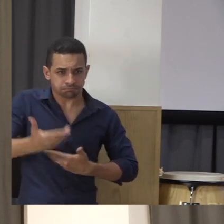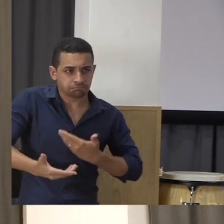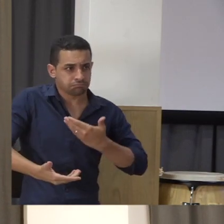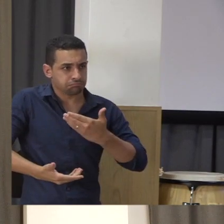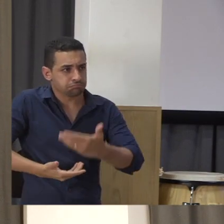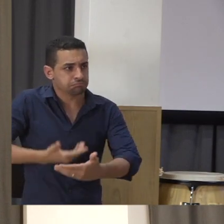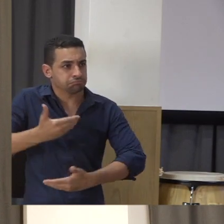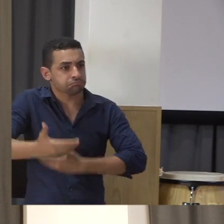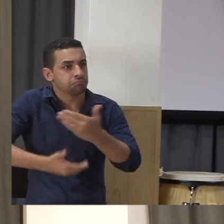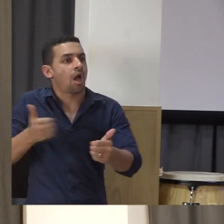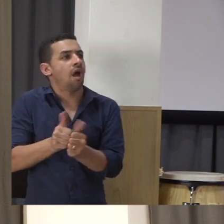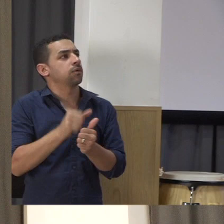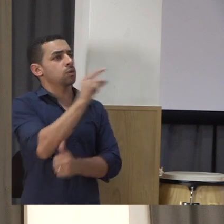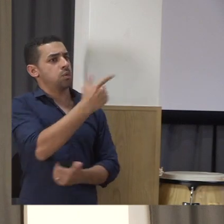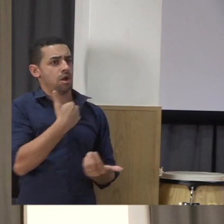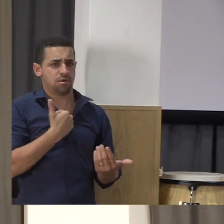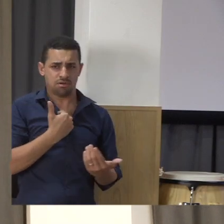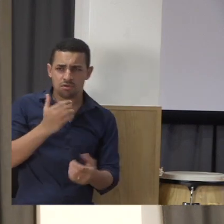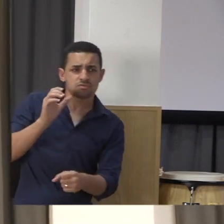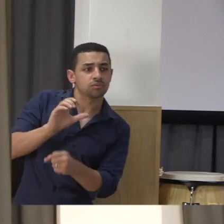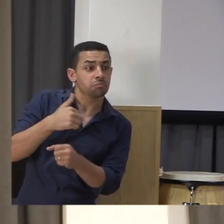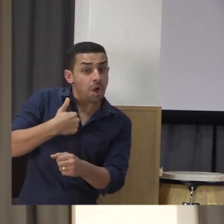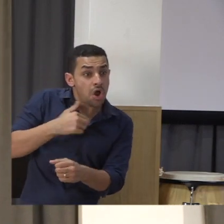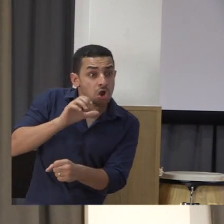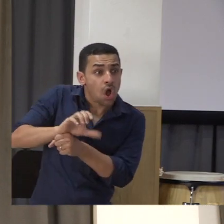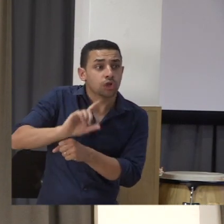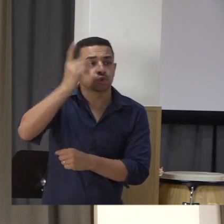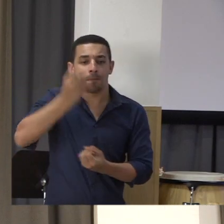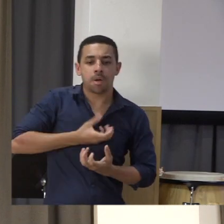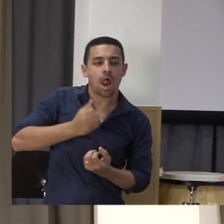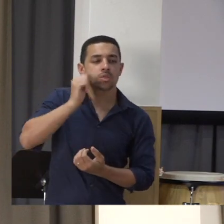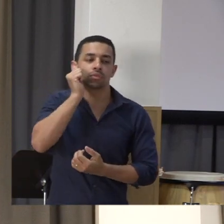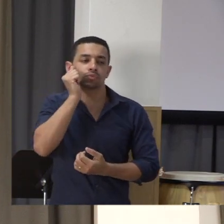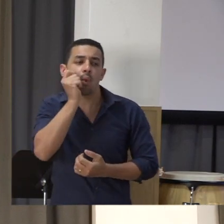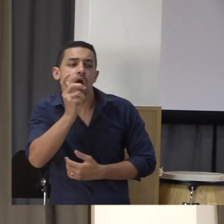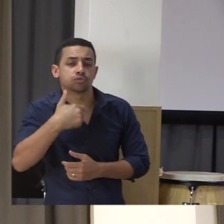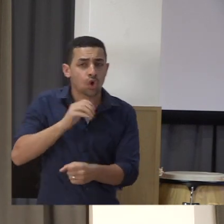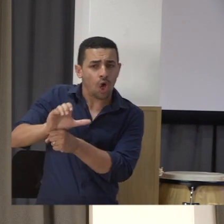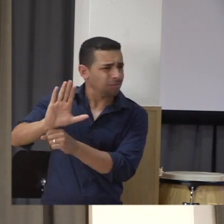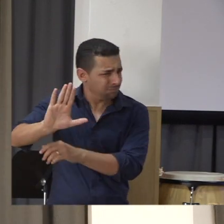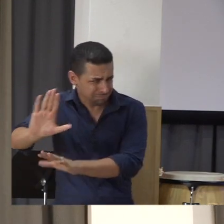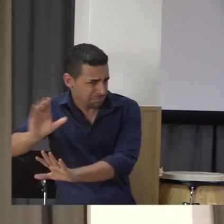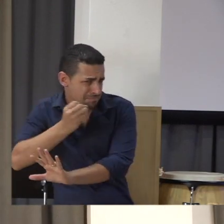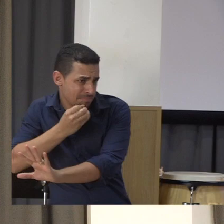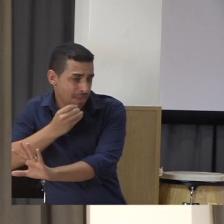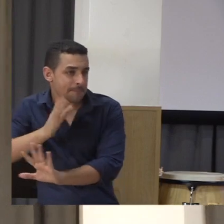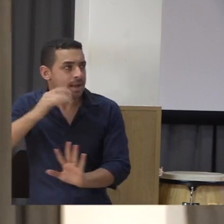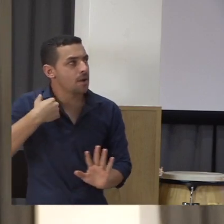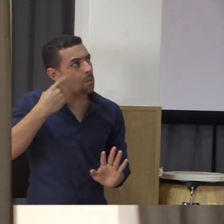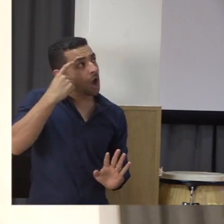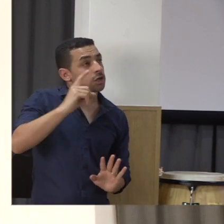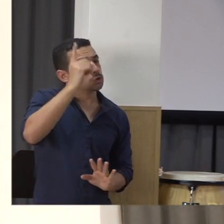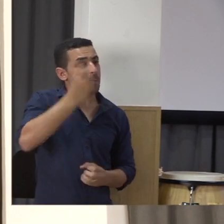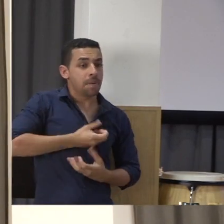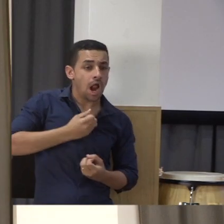avec toi. Frères et sœurs, je ne suis pas contre ceux à qui Dieu parle tous les jours. Ça, c'est eux. Mais je ne pense pas que Dieu parle